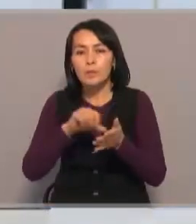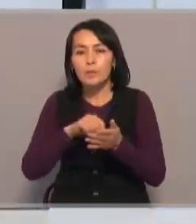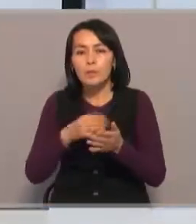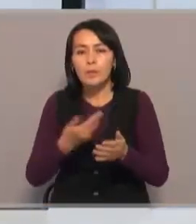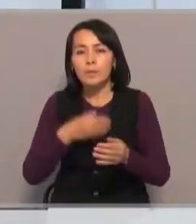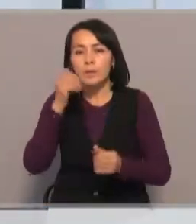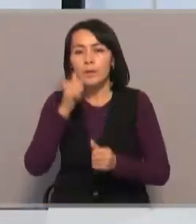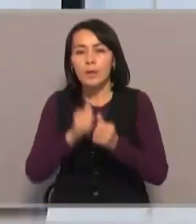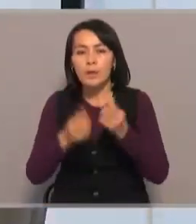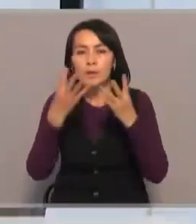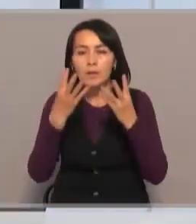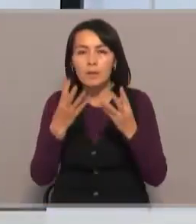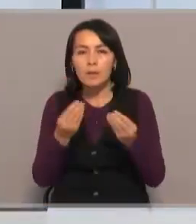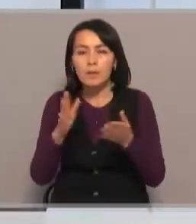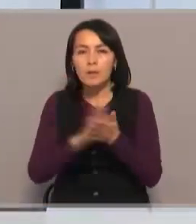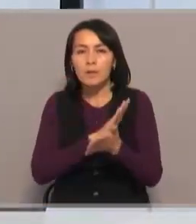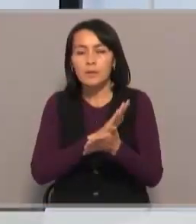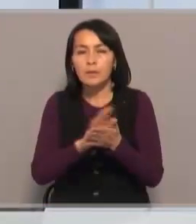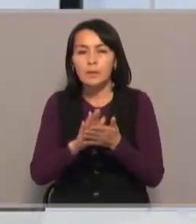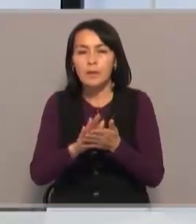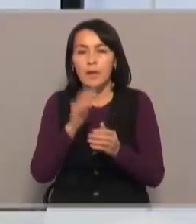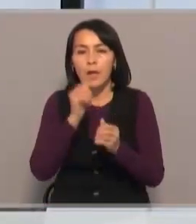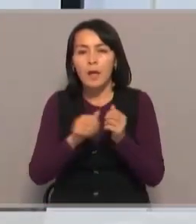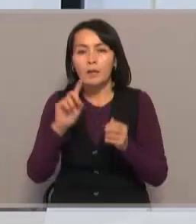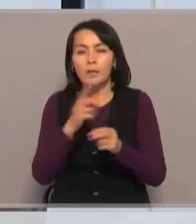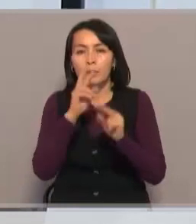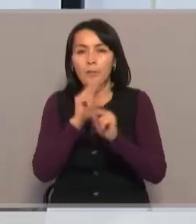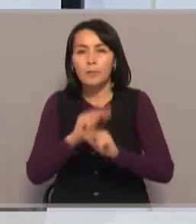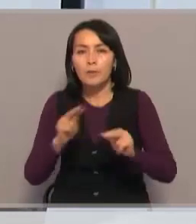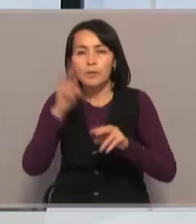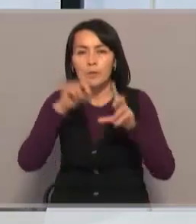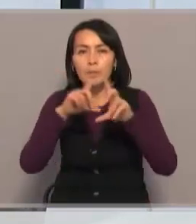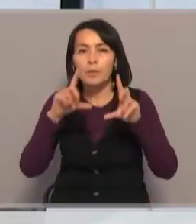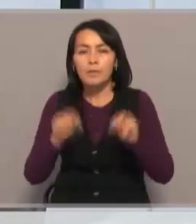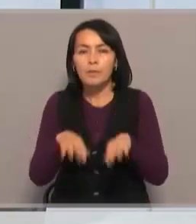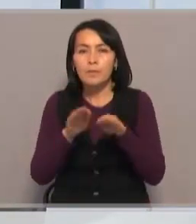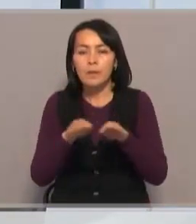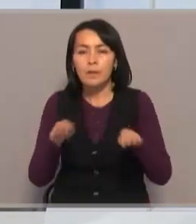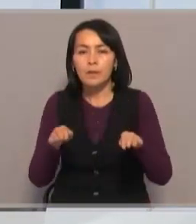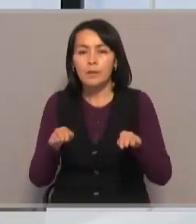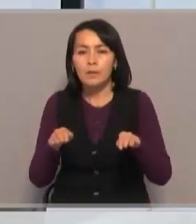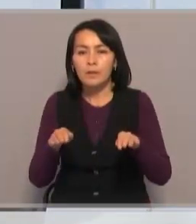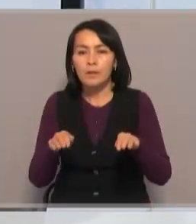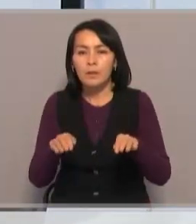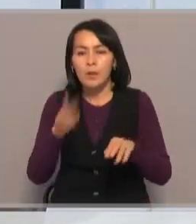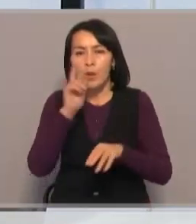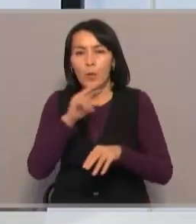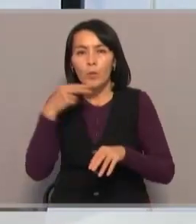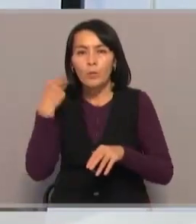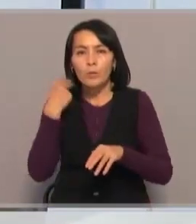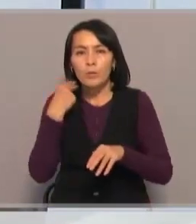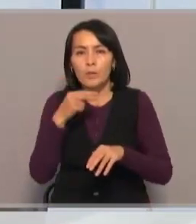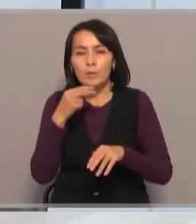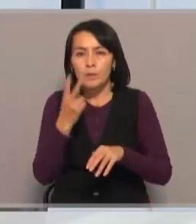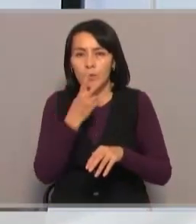күнделікті әр тағы да тегін әрбір мұғалімнің, мектептің, балалардың оқу сапасының